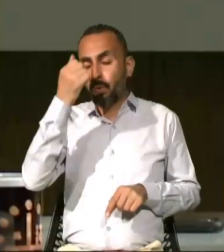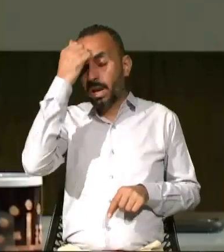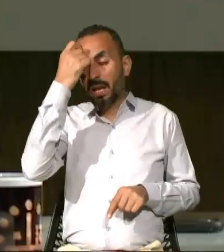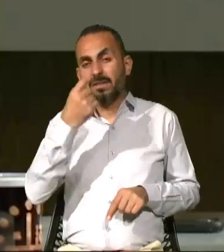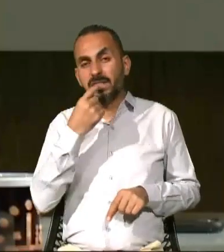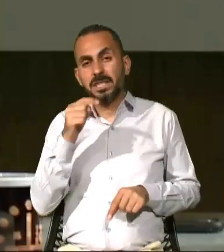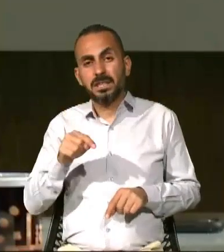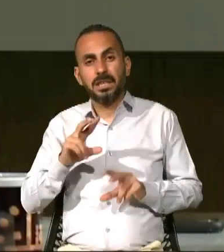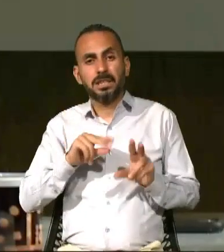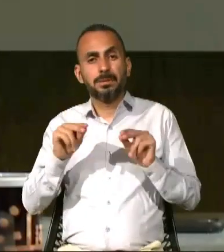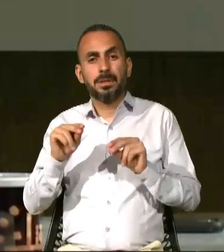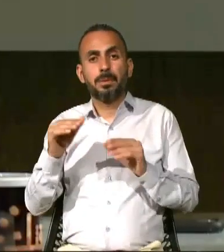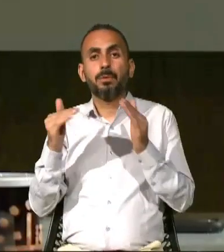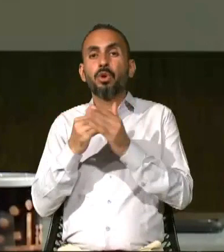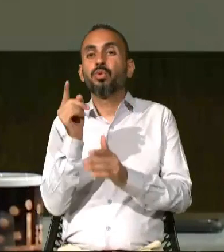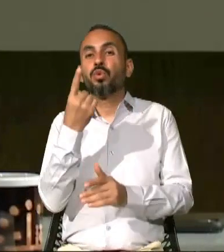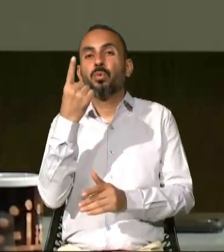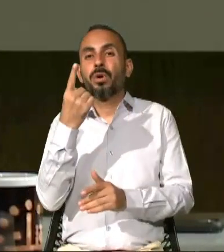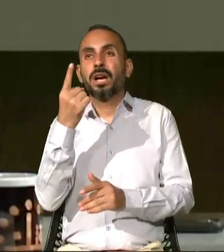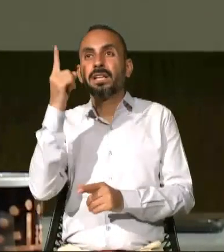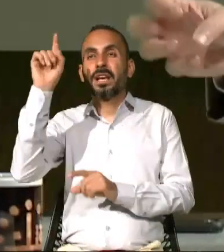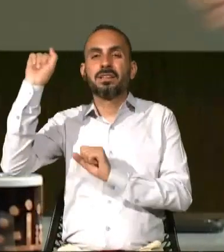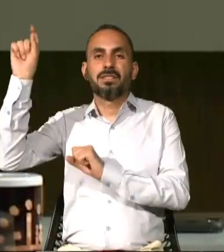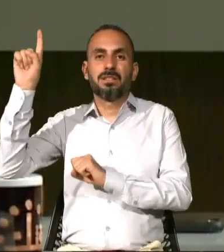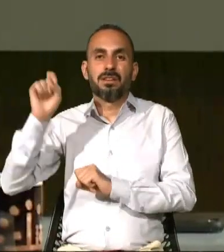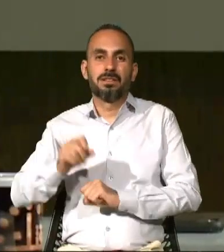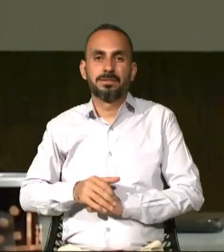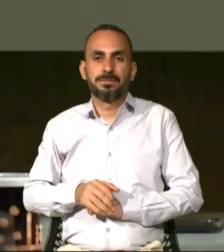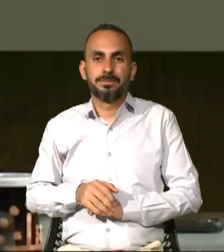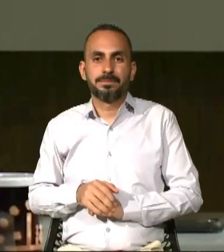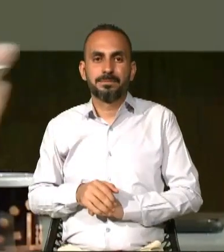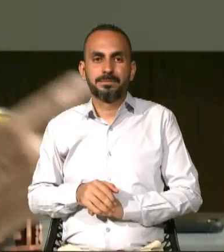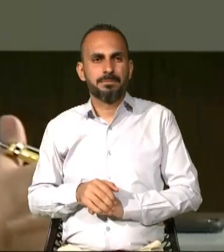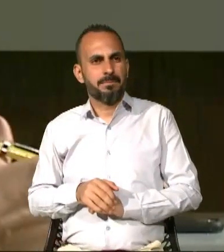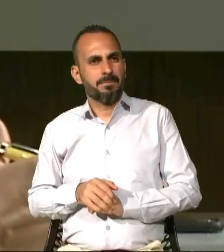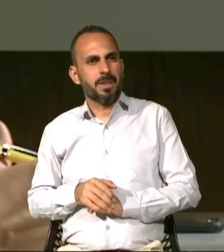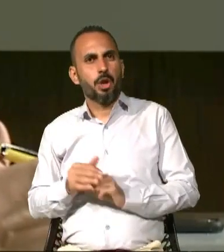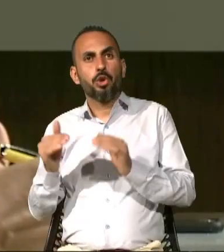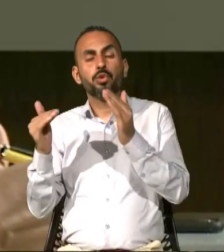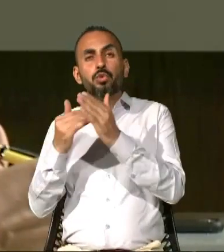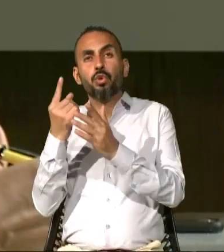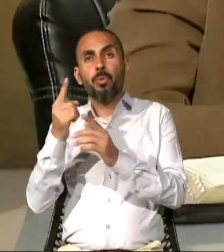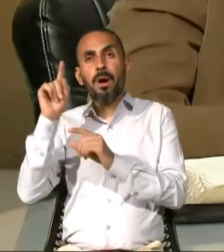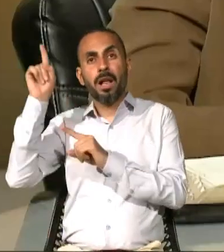التعبير الاخير قلته ده، انا عايزك تقوله لي تاني. يوم عند الله كألف سنه